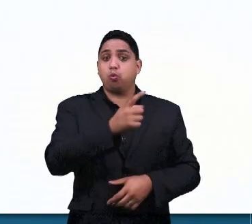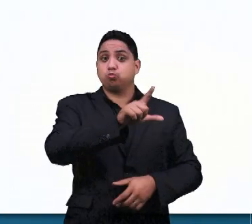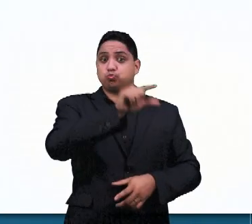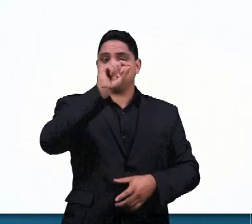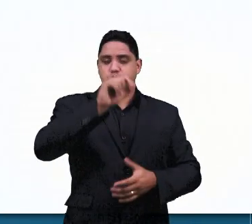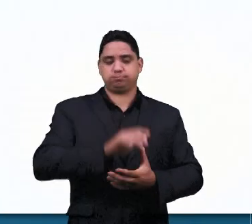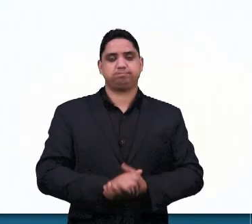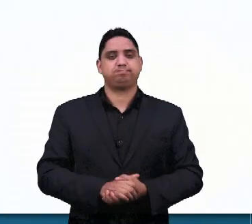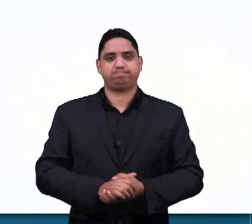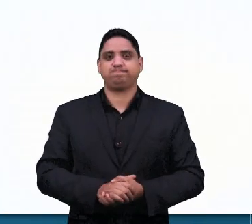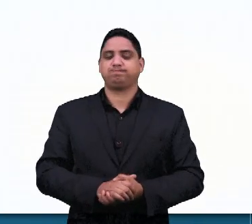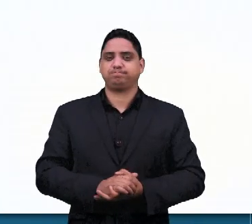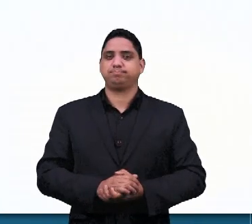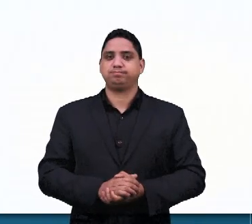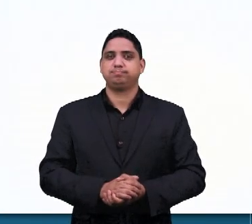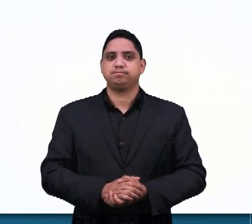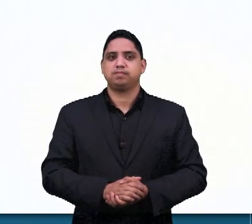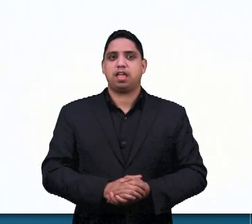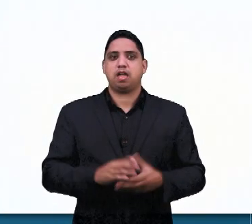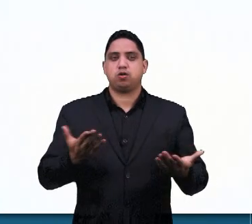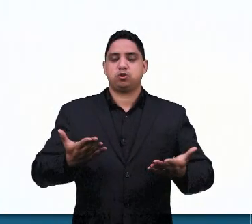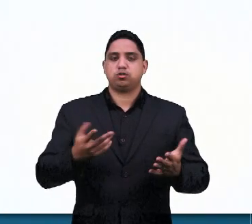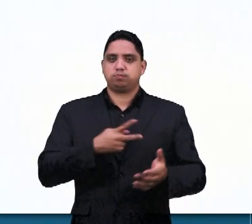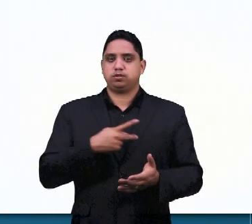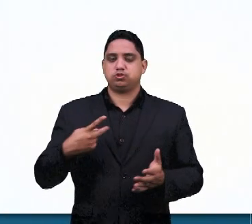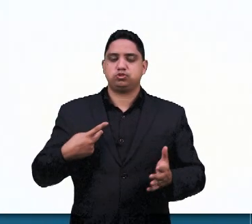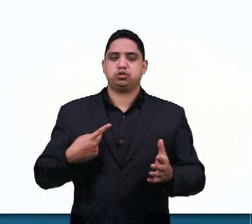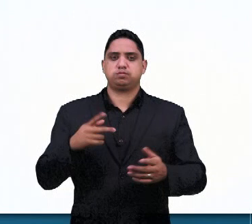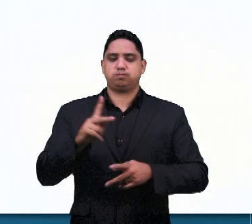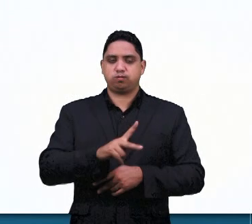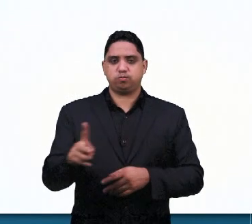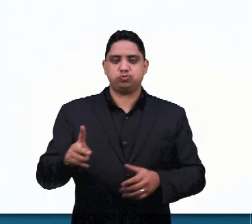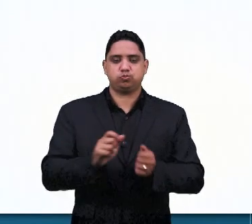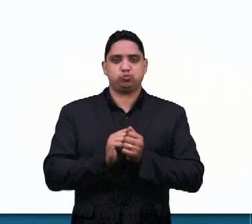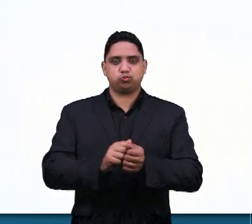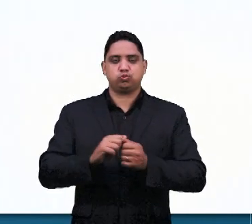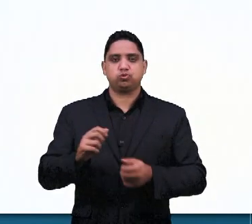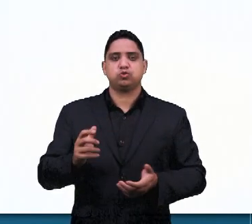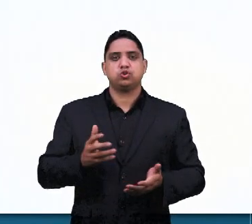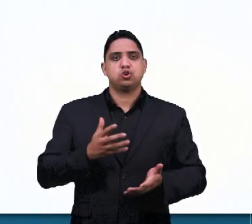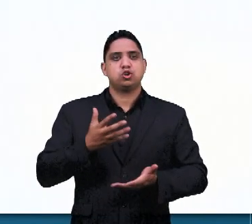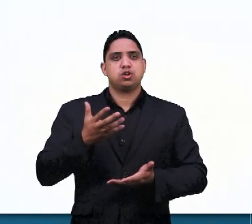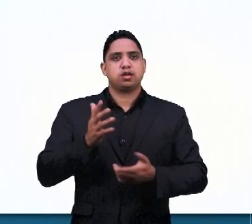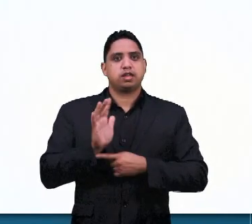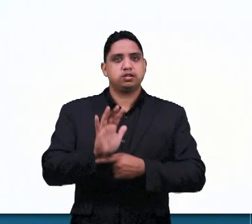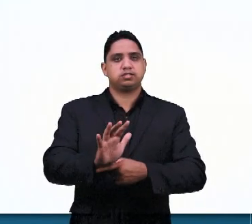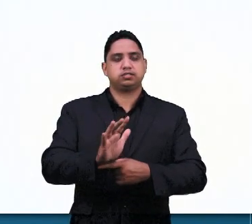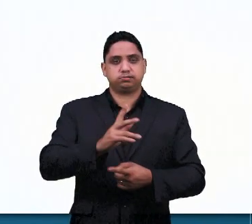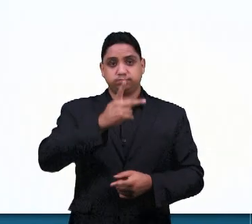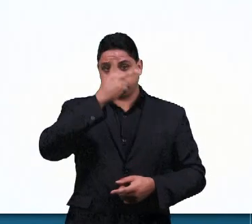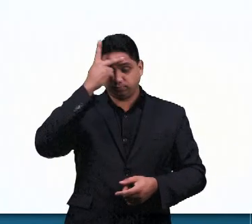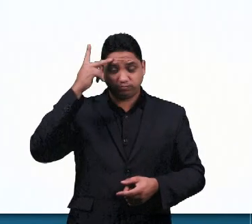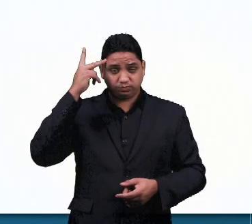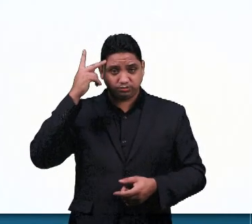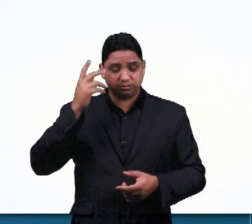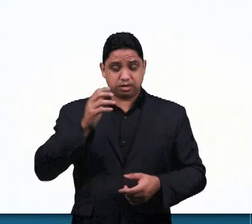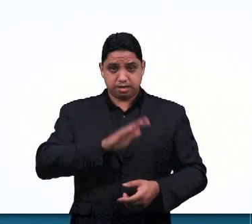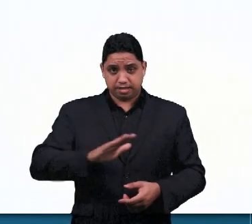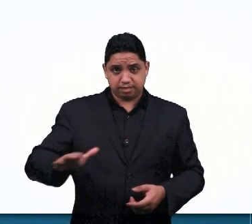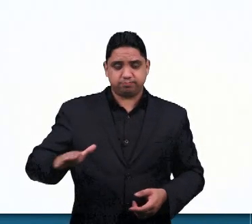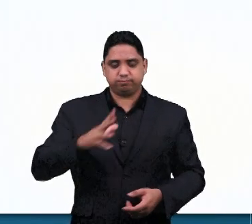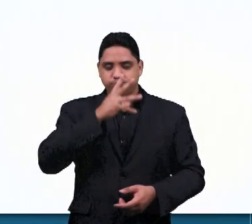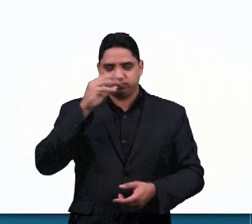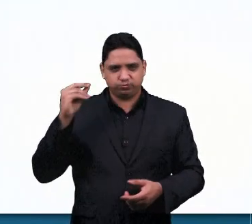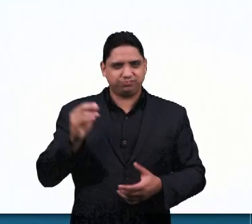proposées pour les pasteurs travailler, les professeurs travailler avec les enfants intermédiaires et adolescents. Passons maintenant